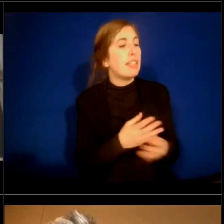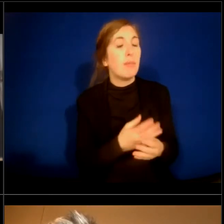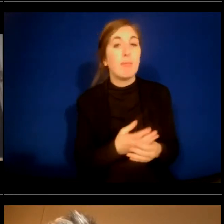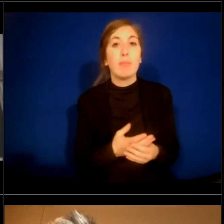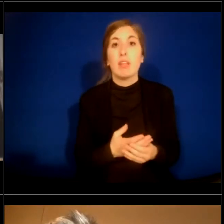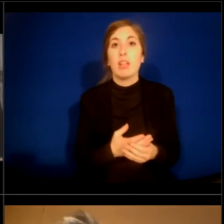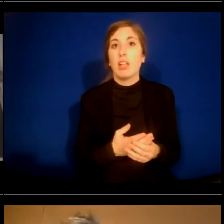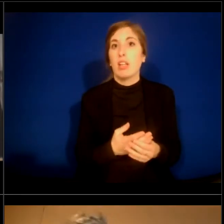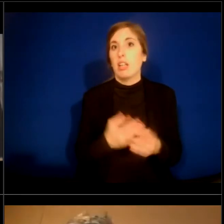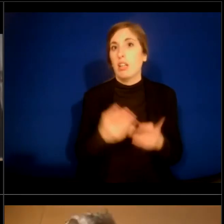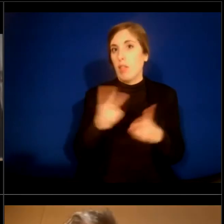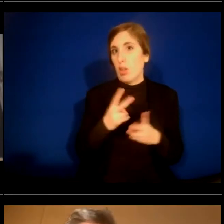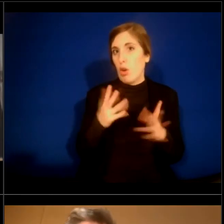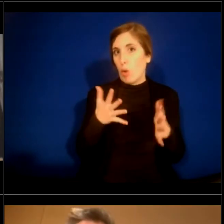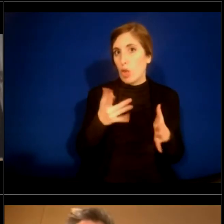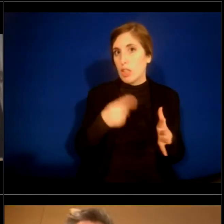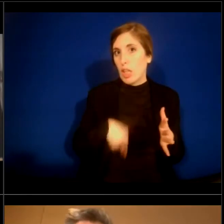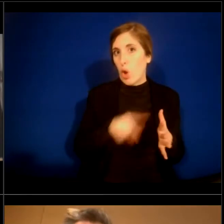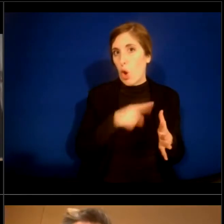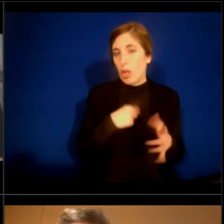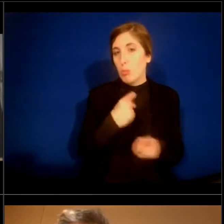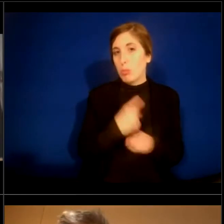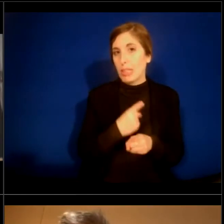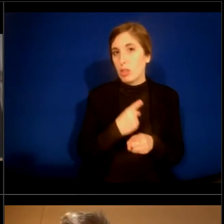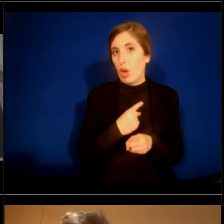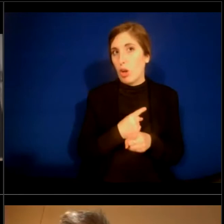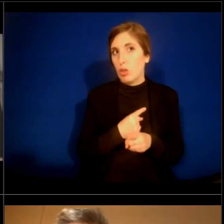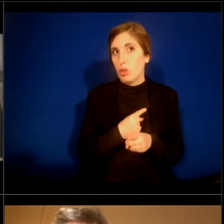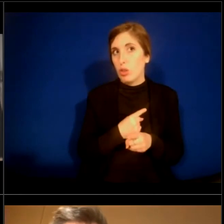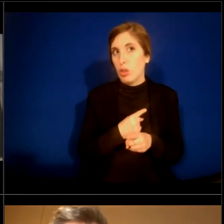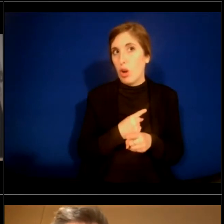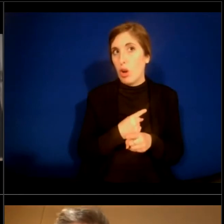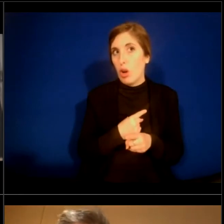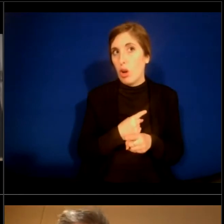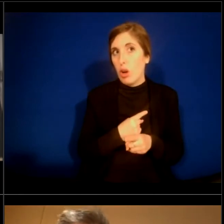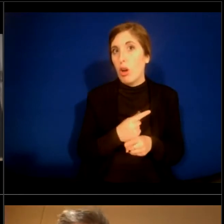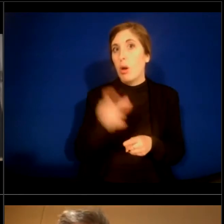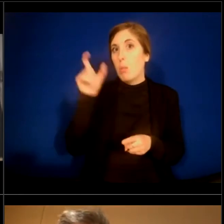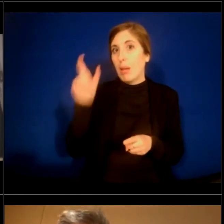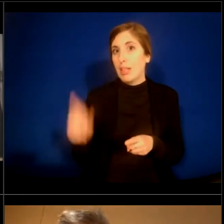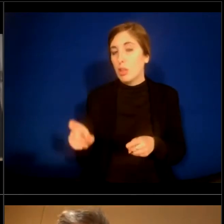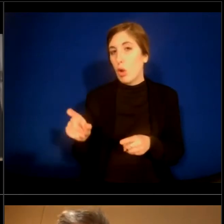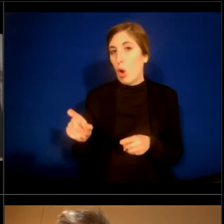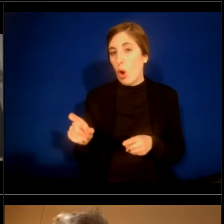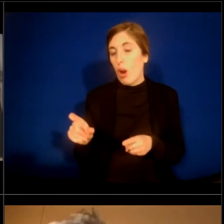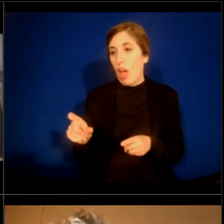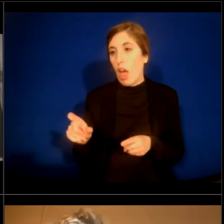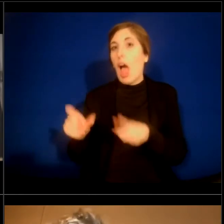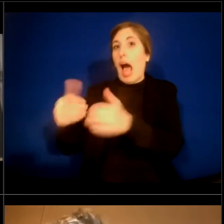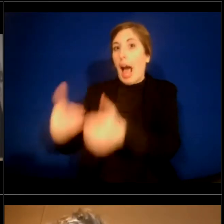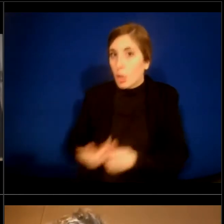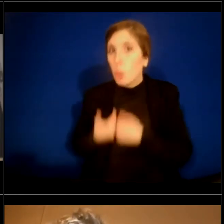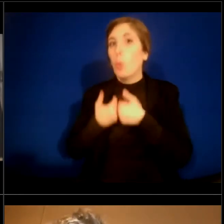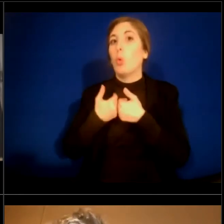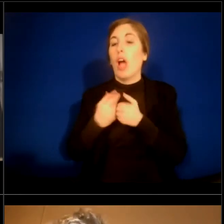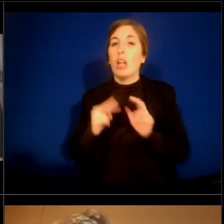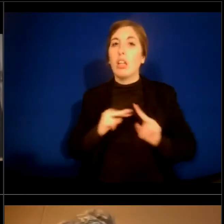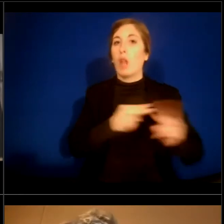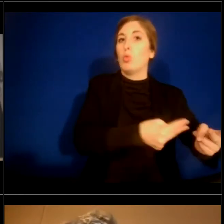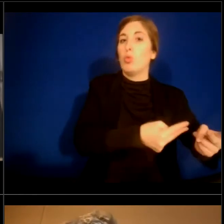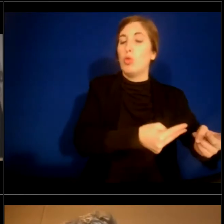parte forse noi abbiamo bisogno di anche persone che ci aiutino a tradurre, ci aiutino